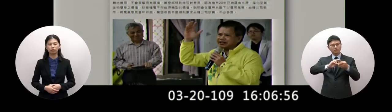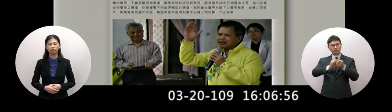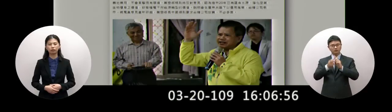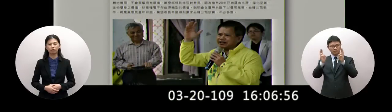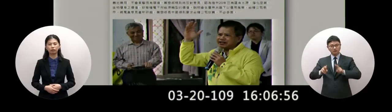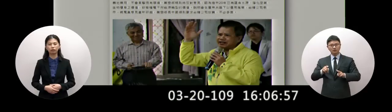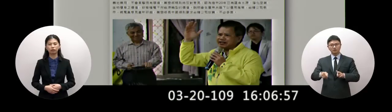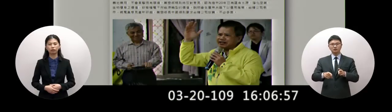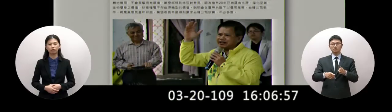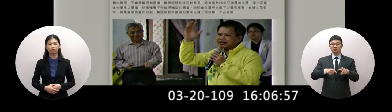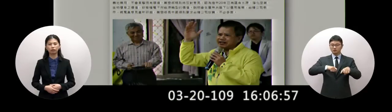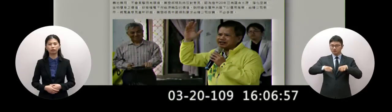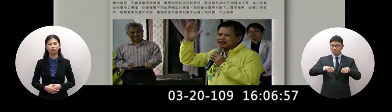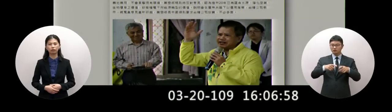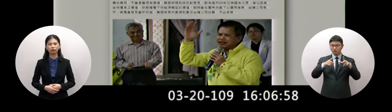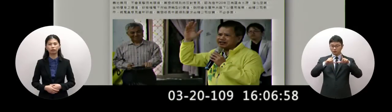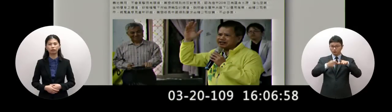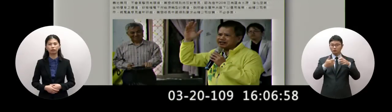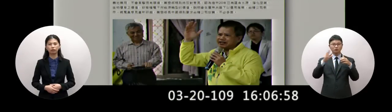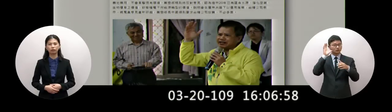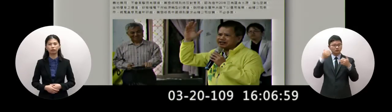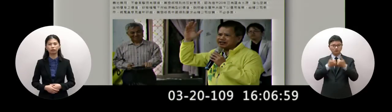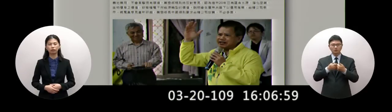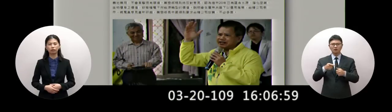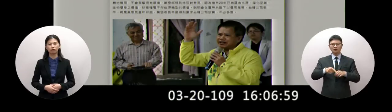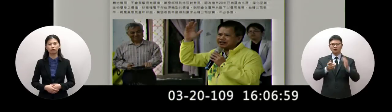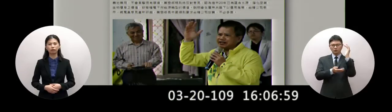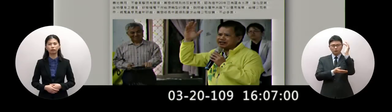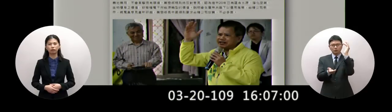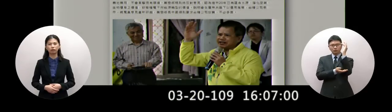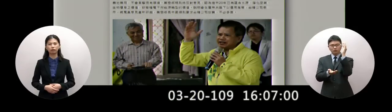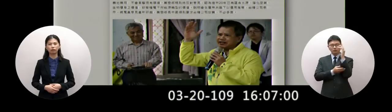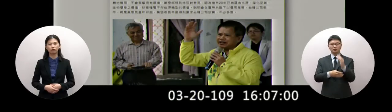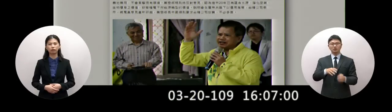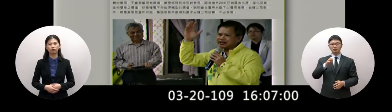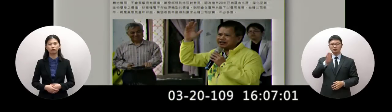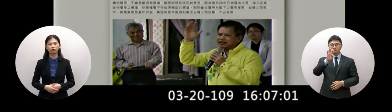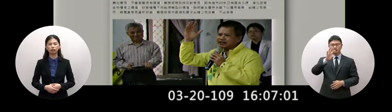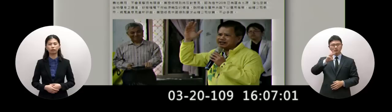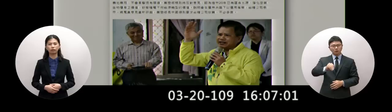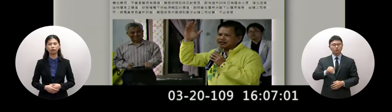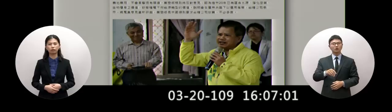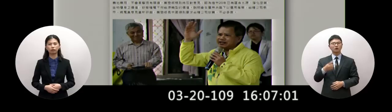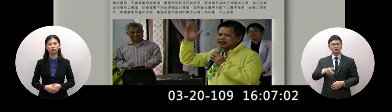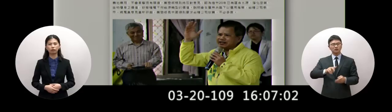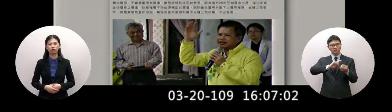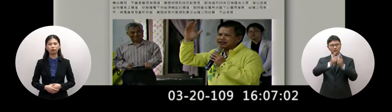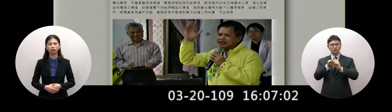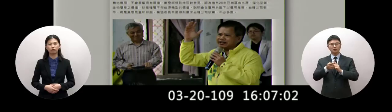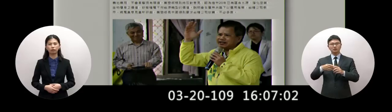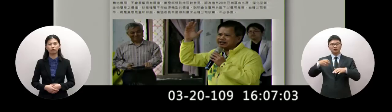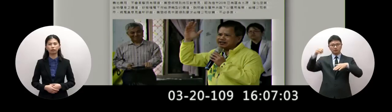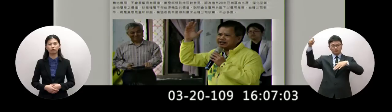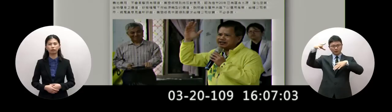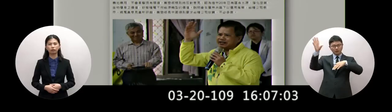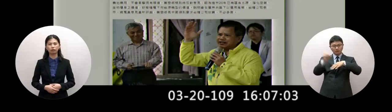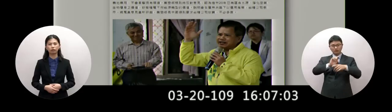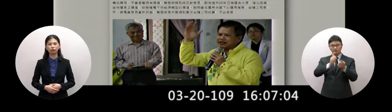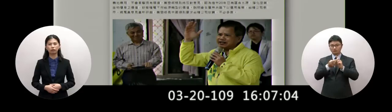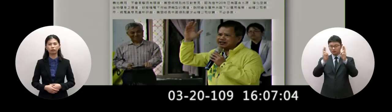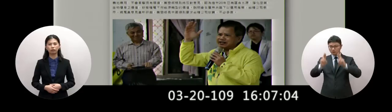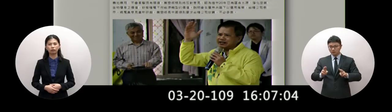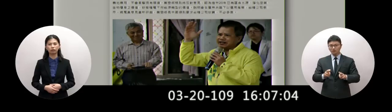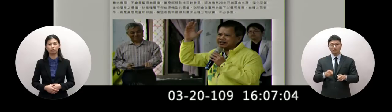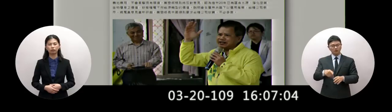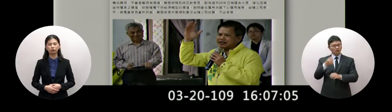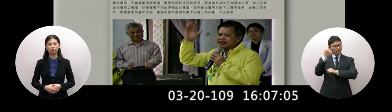由于他要砍掉200公顷40万棵树改建太阳能电厂，遭到当